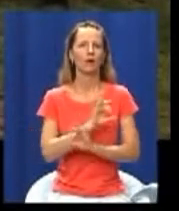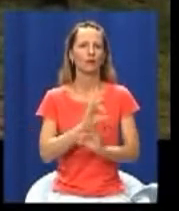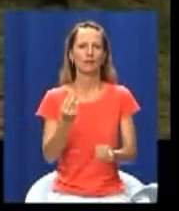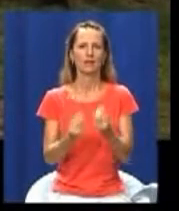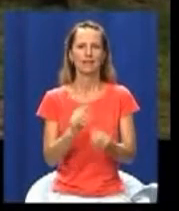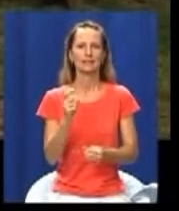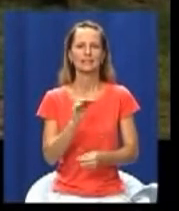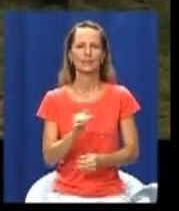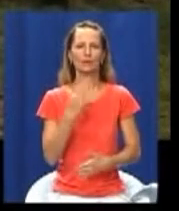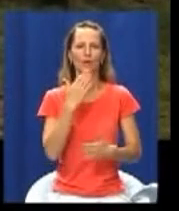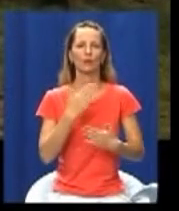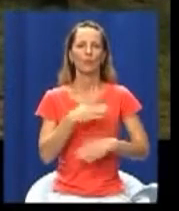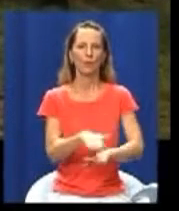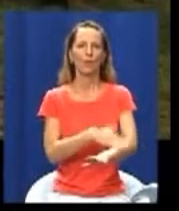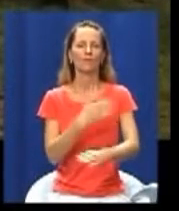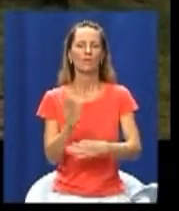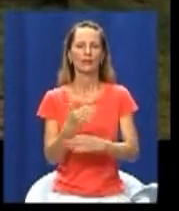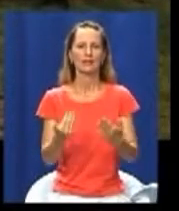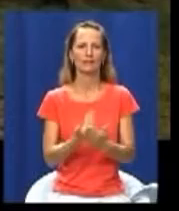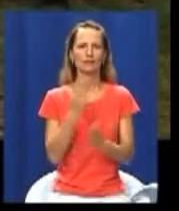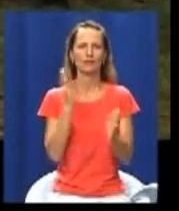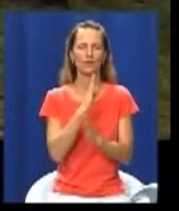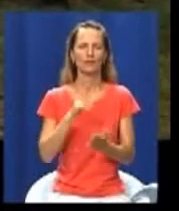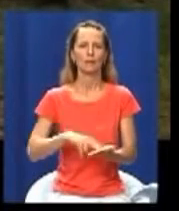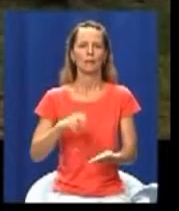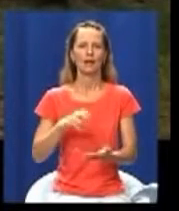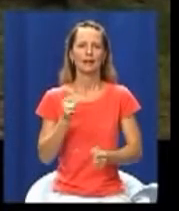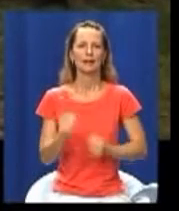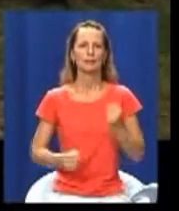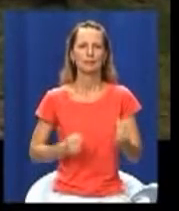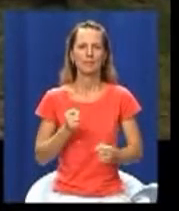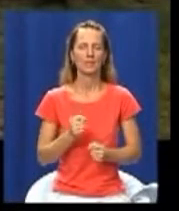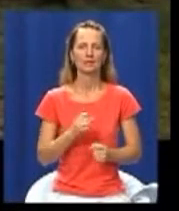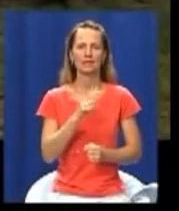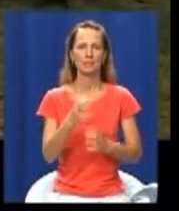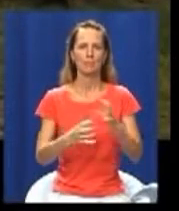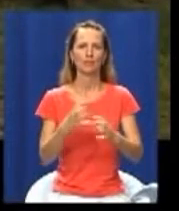дітьми, полюбляє довгі прогулянки на свіжому повітрі, стрибати та бігати за м'ячем.